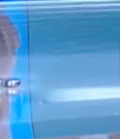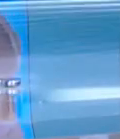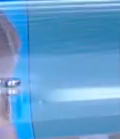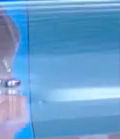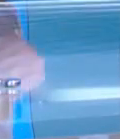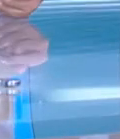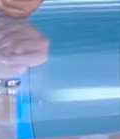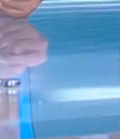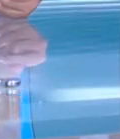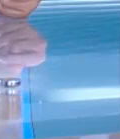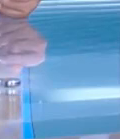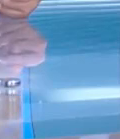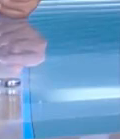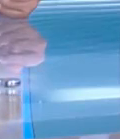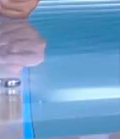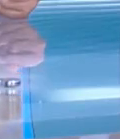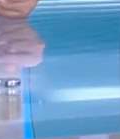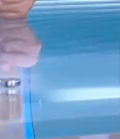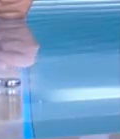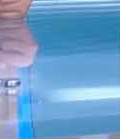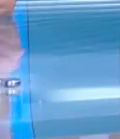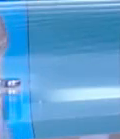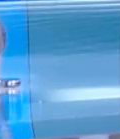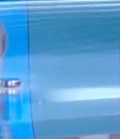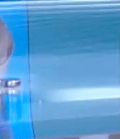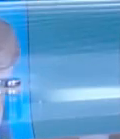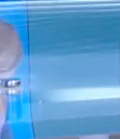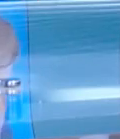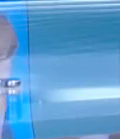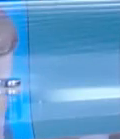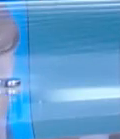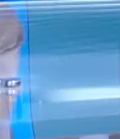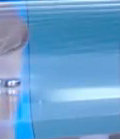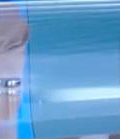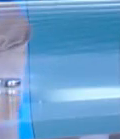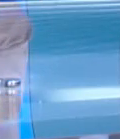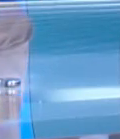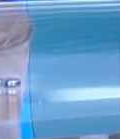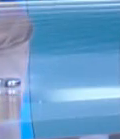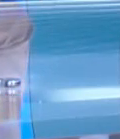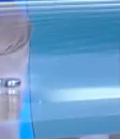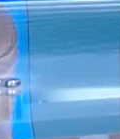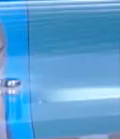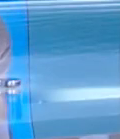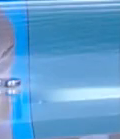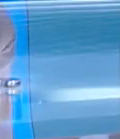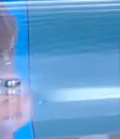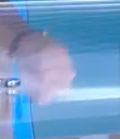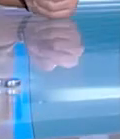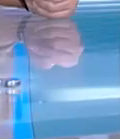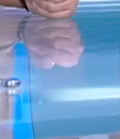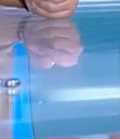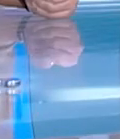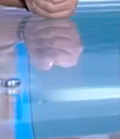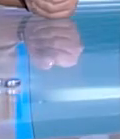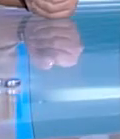ini dan juga esok hari. Warga diimbau untuk berhati-hati dalam berkegiatan selama 2 hari ke depan, terutama bagi Anda yang hendak merayakan pergantian